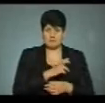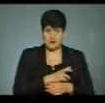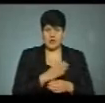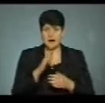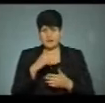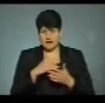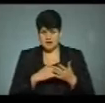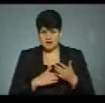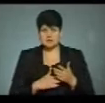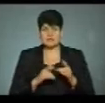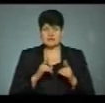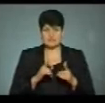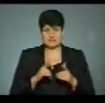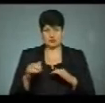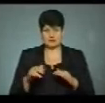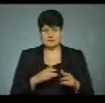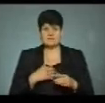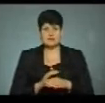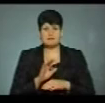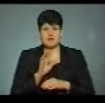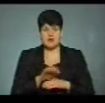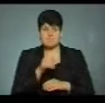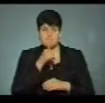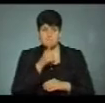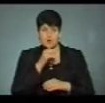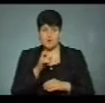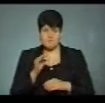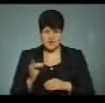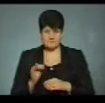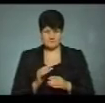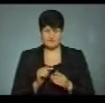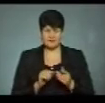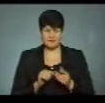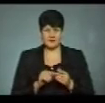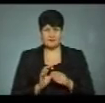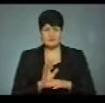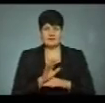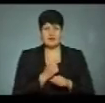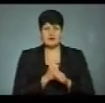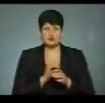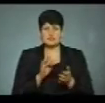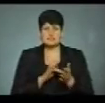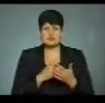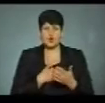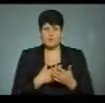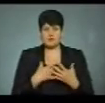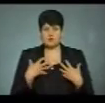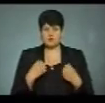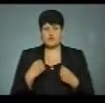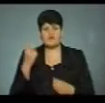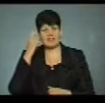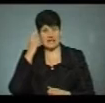згідно алгоритму дій, ми відправляємо пробу для подальшої діагностики в лабораторію Центру громадського здоров'я у